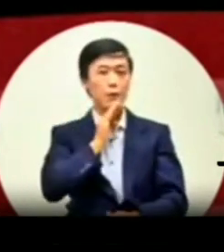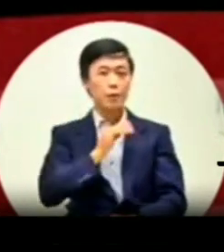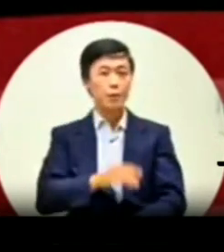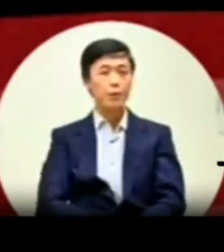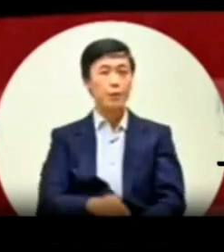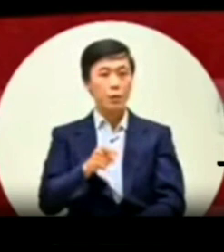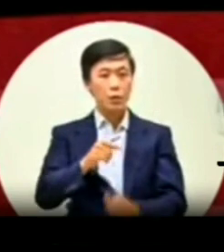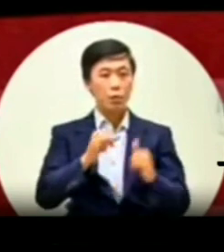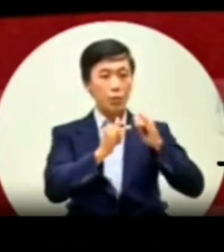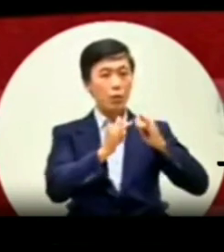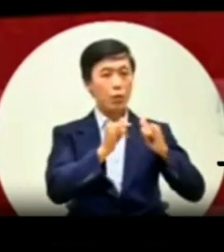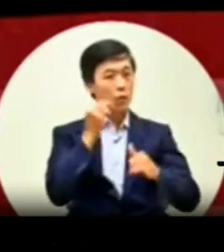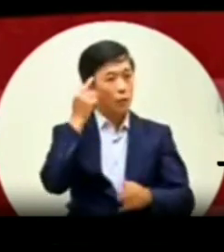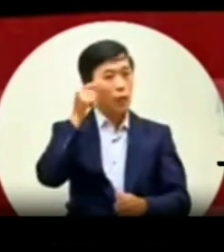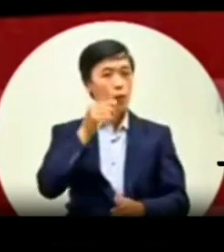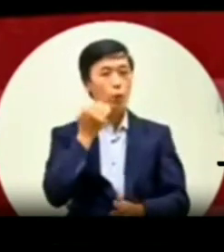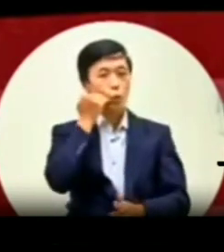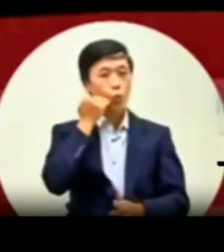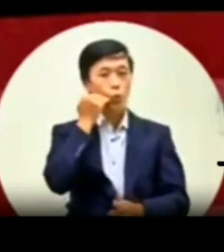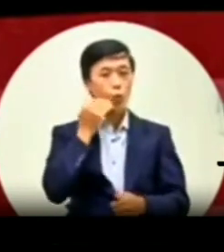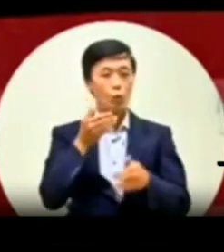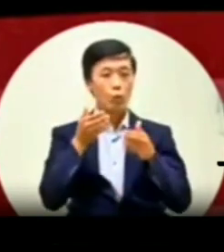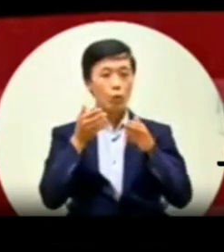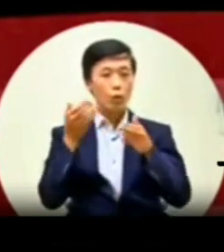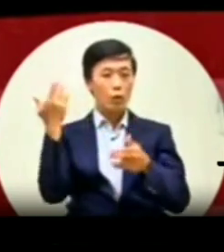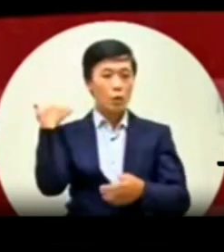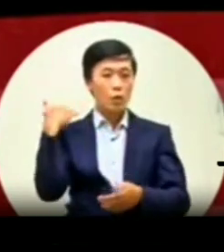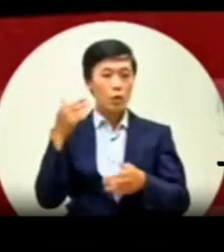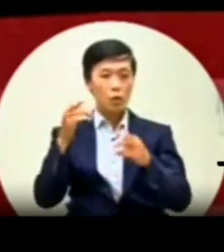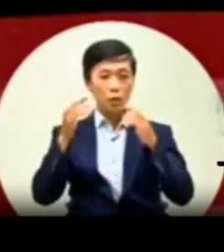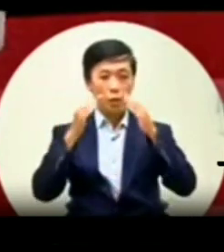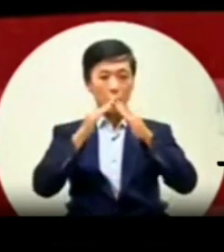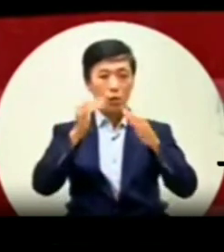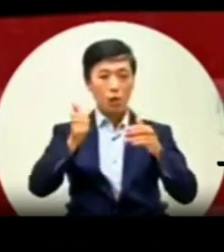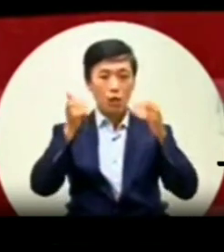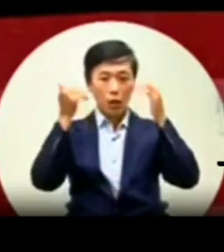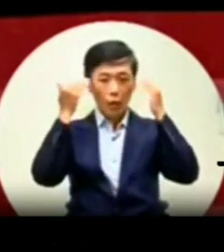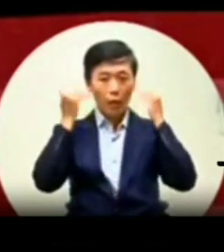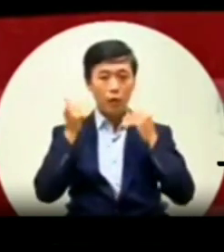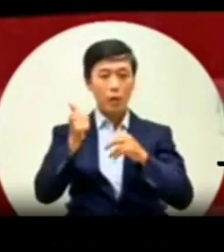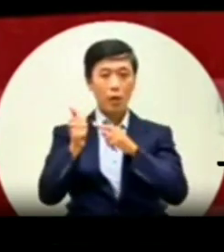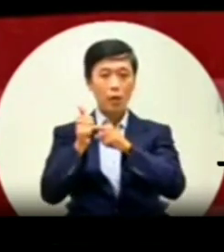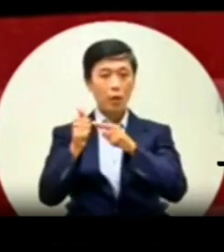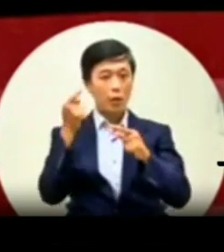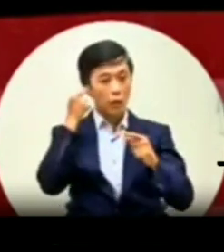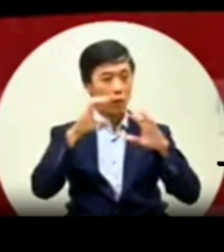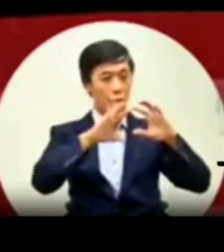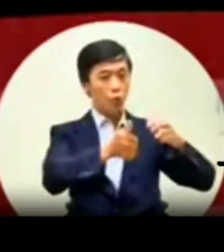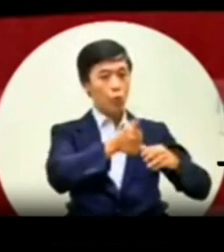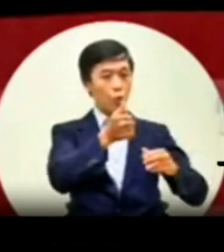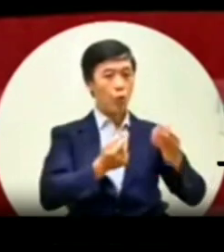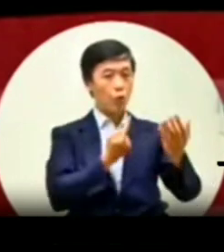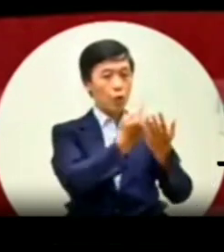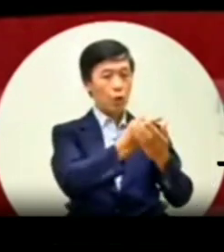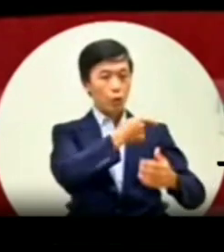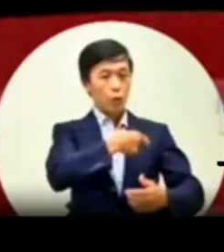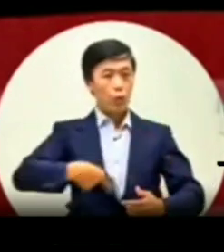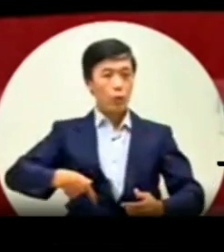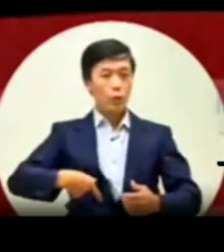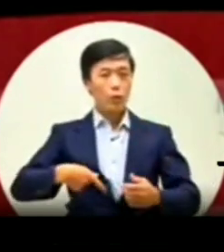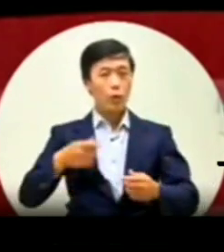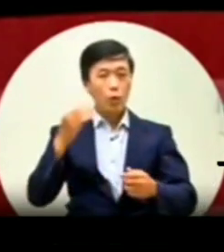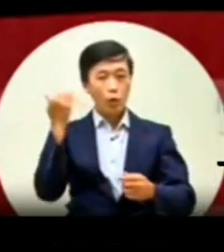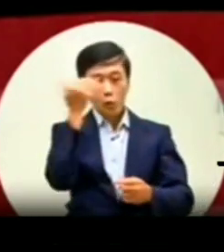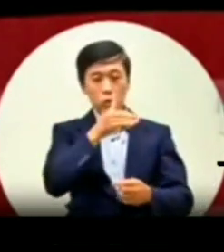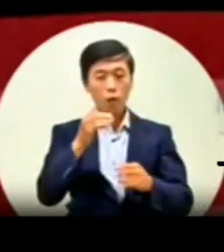这个民众的感觉，如果说没有跟当时韩市长想要去选总统的时候，那个当下突然